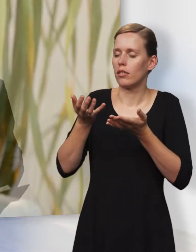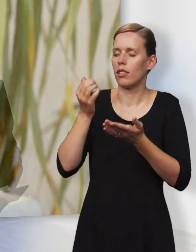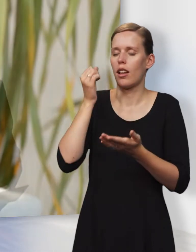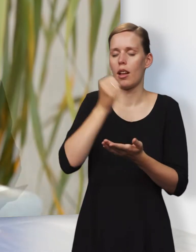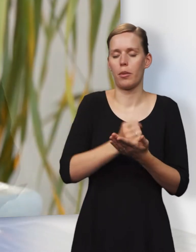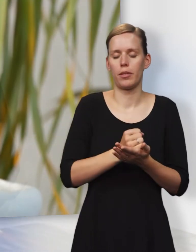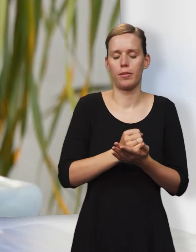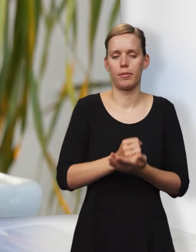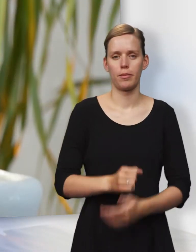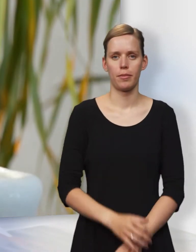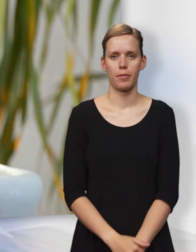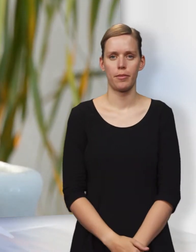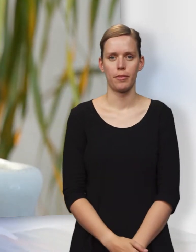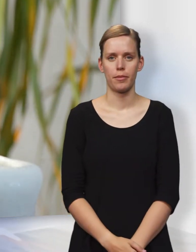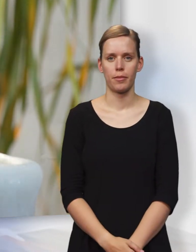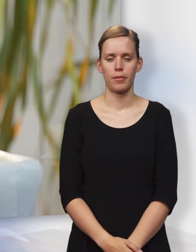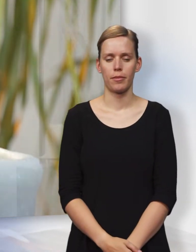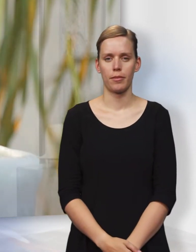Amen.